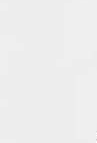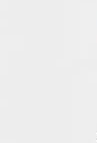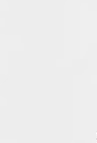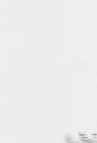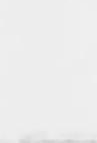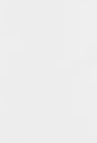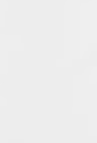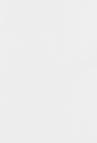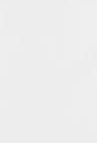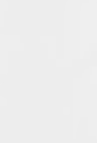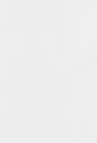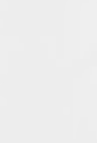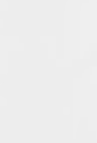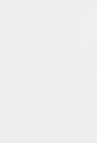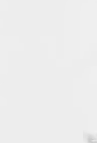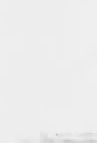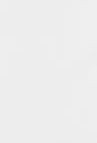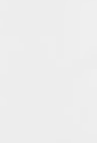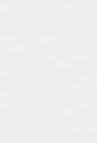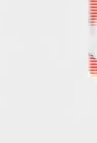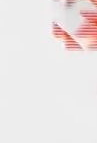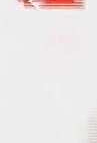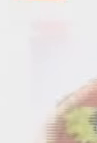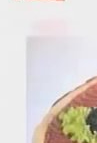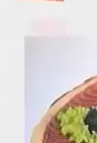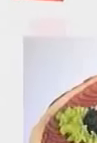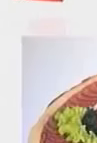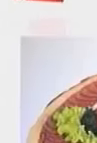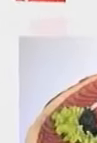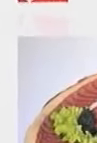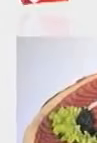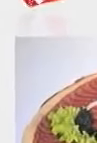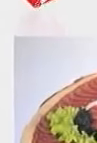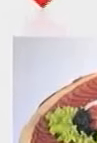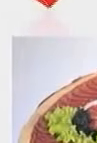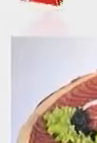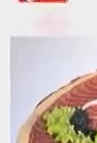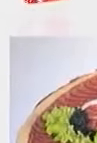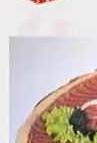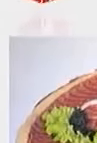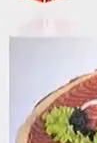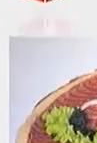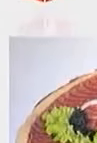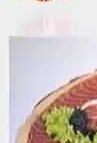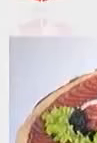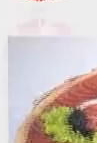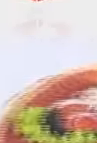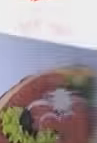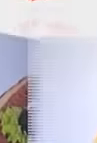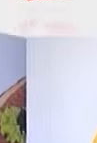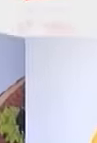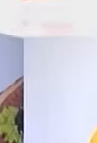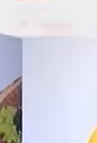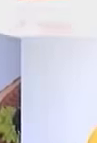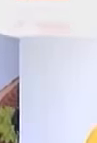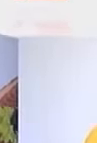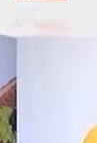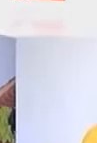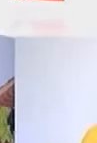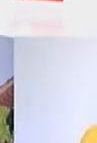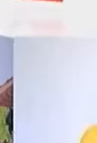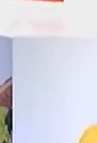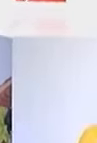Najbolja ponuda, najbolje cene ovog vikenda u Mercatoru. Domaći zlatiborski kulen, kilogram sjajnih 839,90.